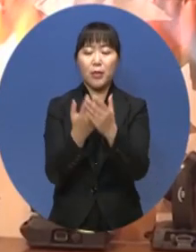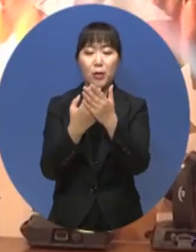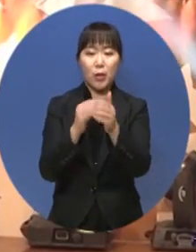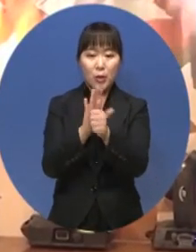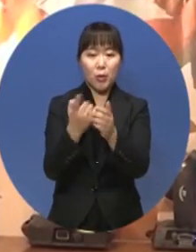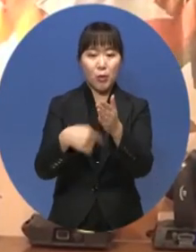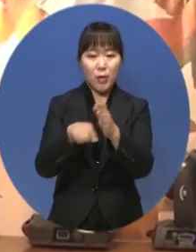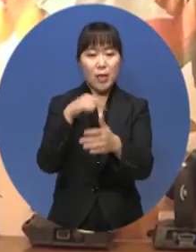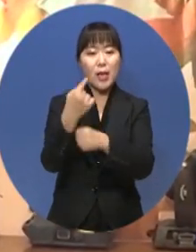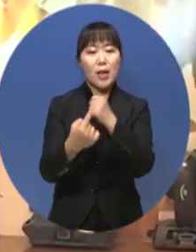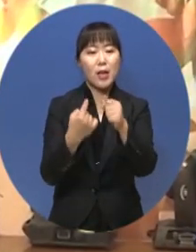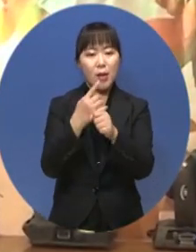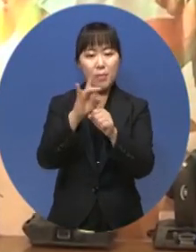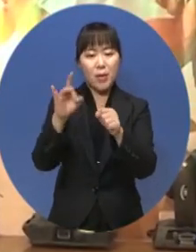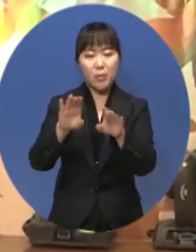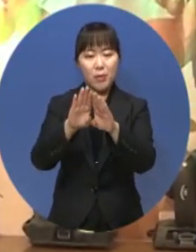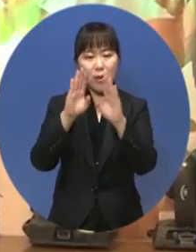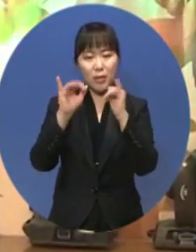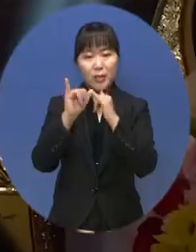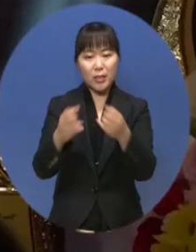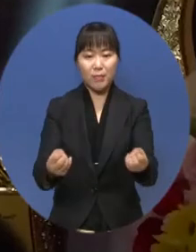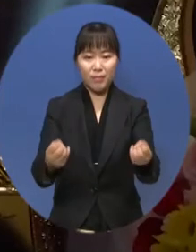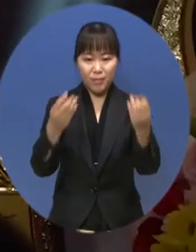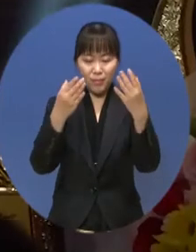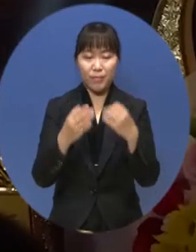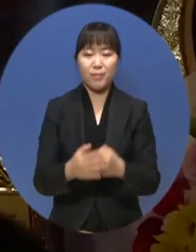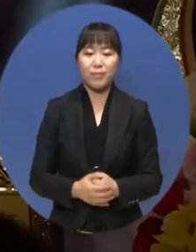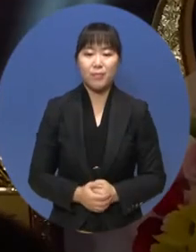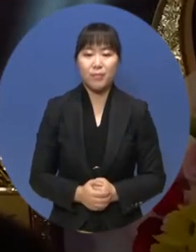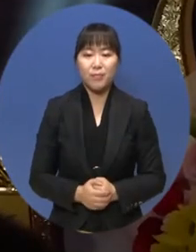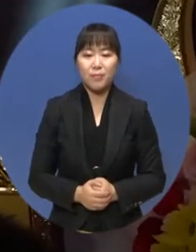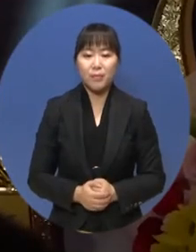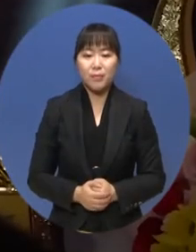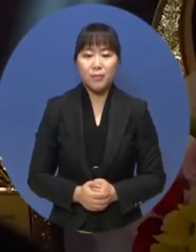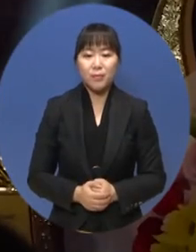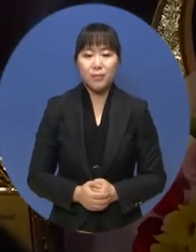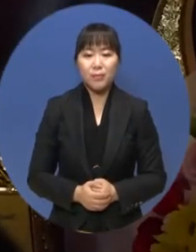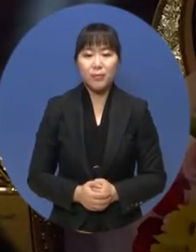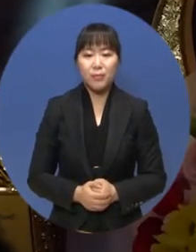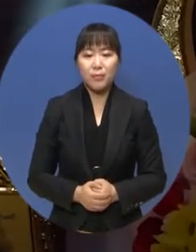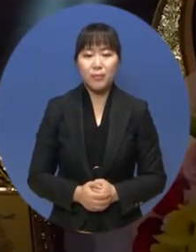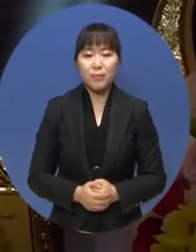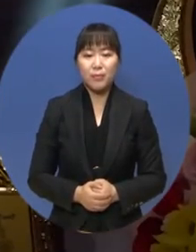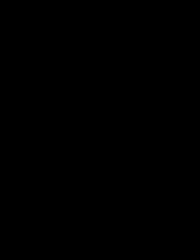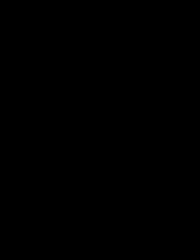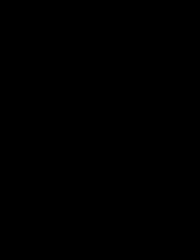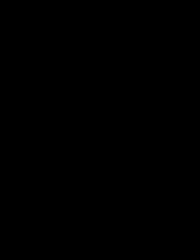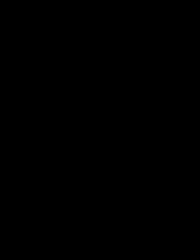매년 개최되고 있는 시상식입니다. 복지TV 뉴스 김민재입니다.